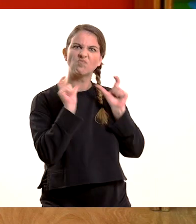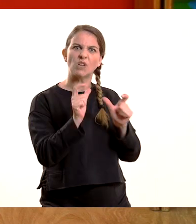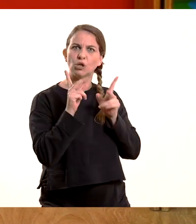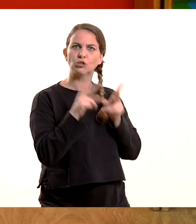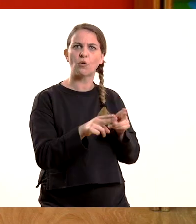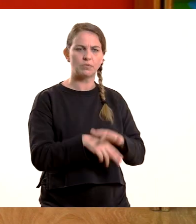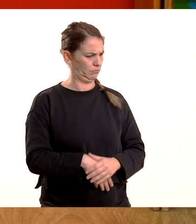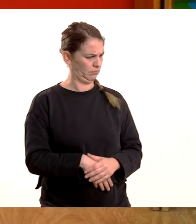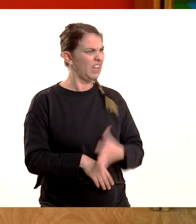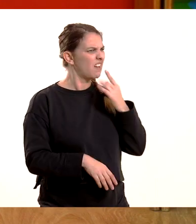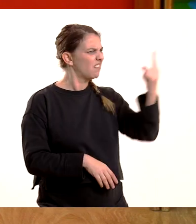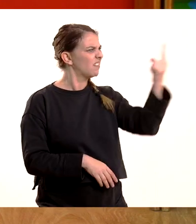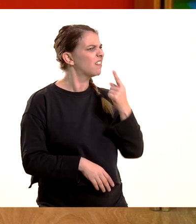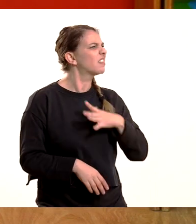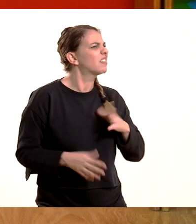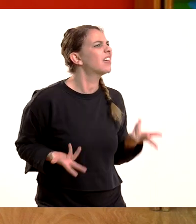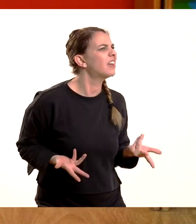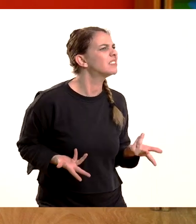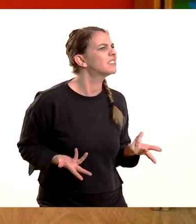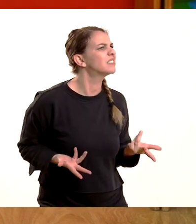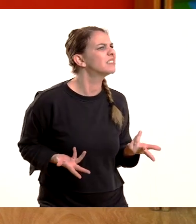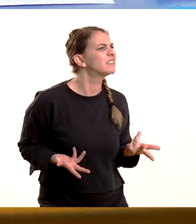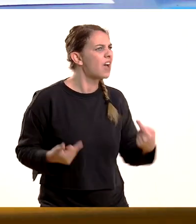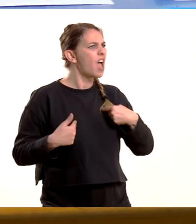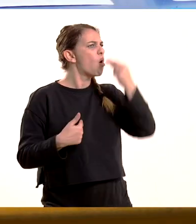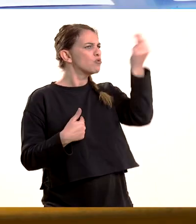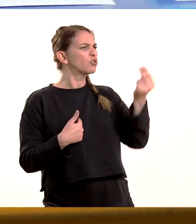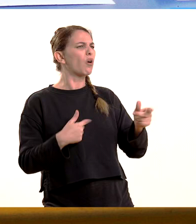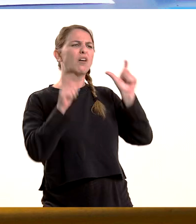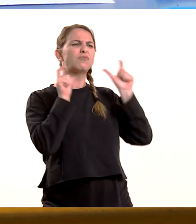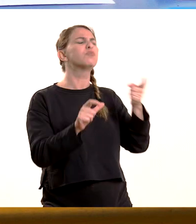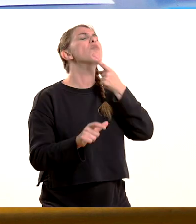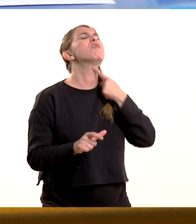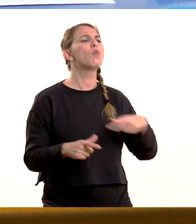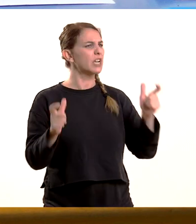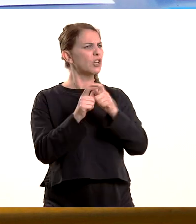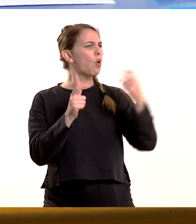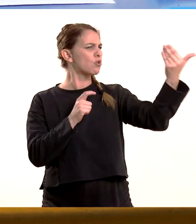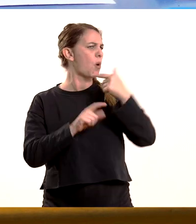Τι θέλετε εδώ, κυριέ μου? Εμείς τους ζωγράφους δεν τους θέλουμε καθόλου εδώ στο χωριό μας.